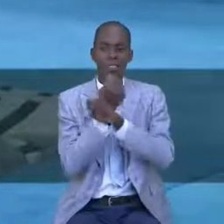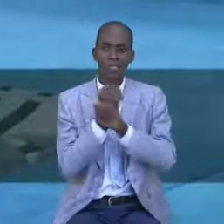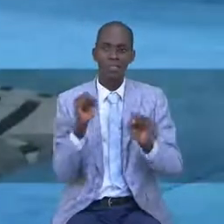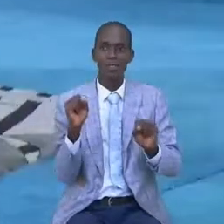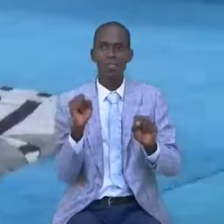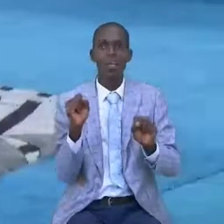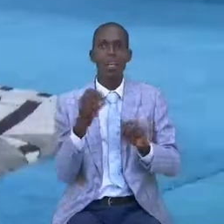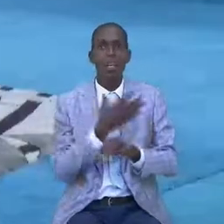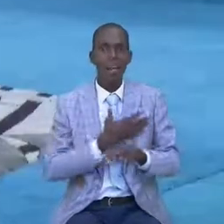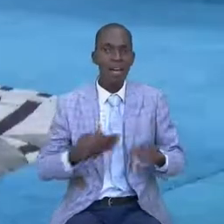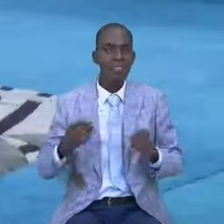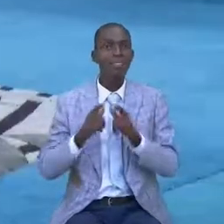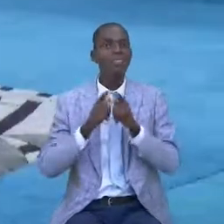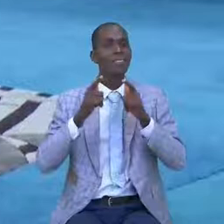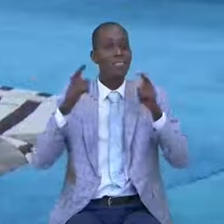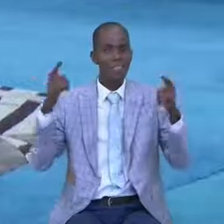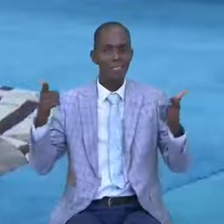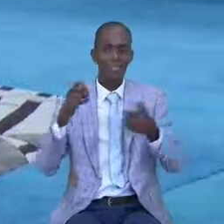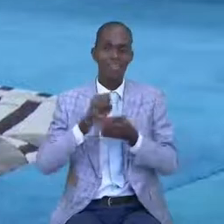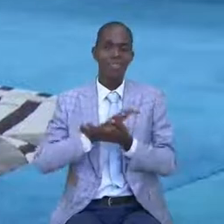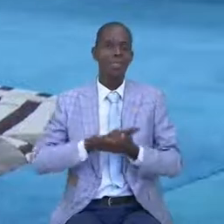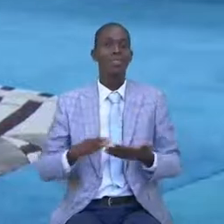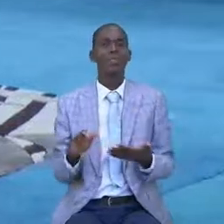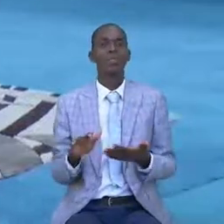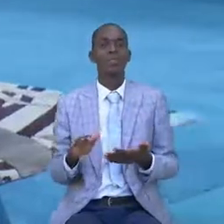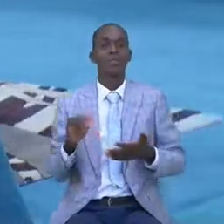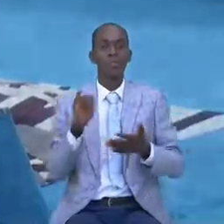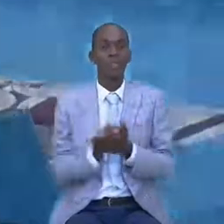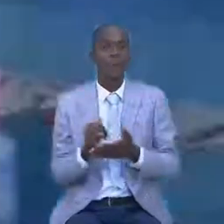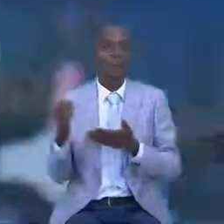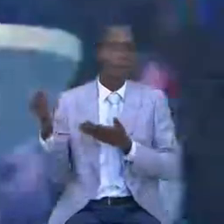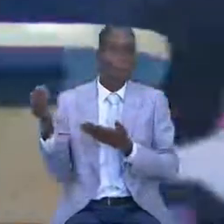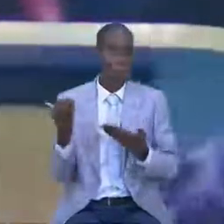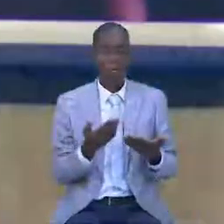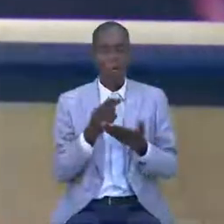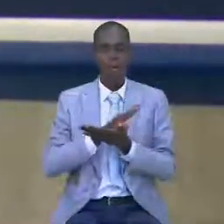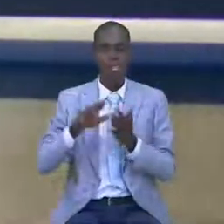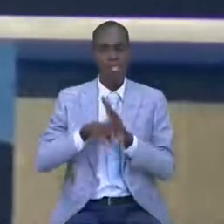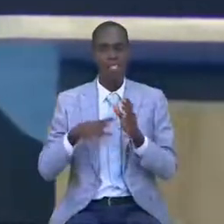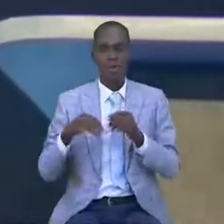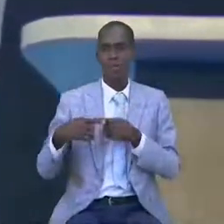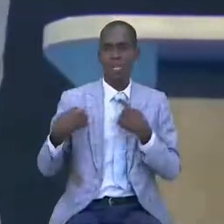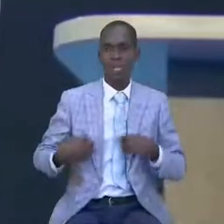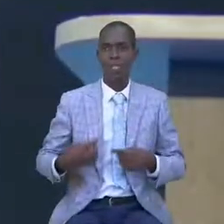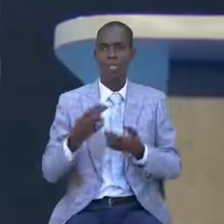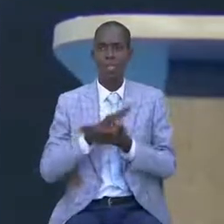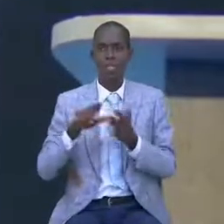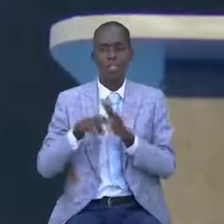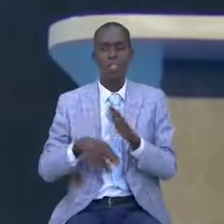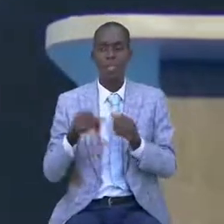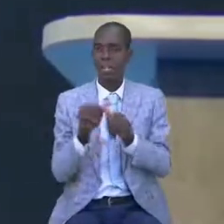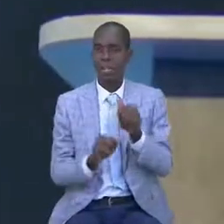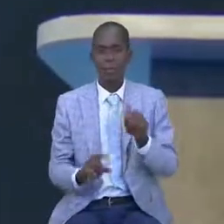de grandes transformations, de grands saluts et de grandes sanctifications, ce